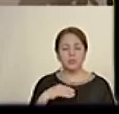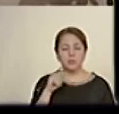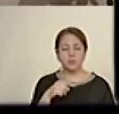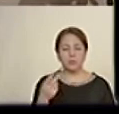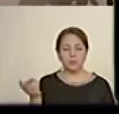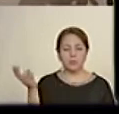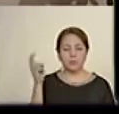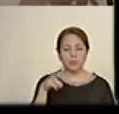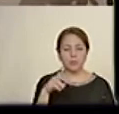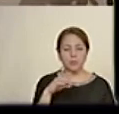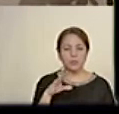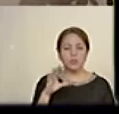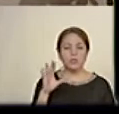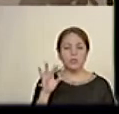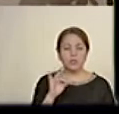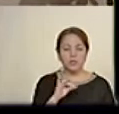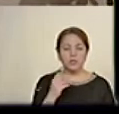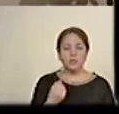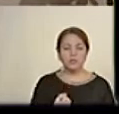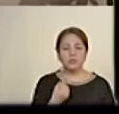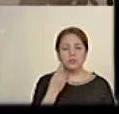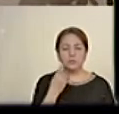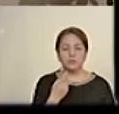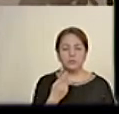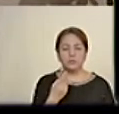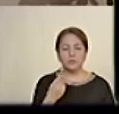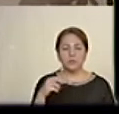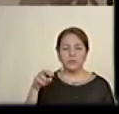и от чего не вошел.